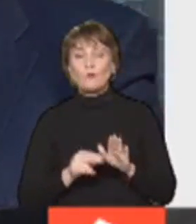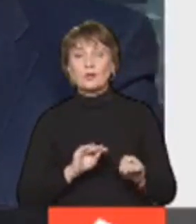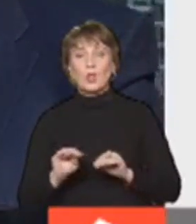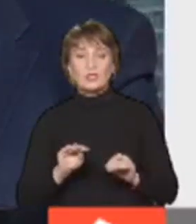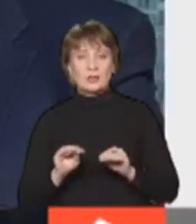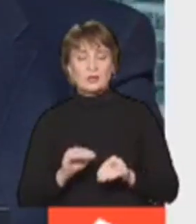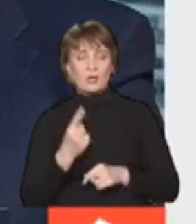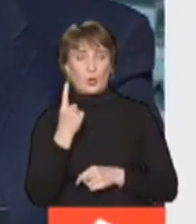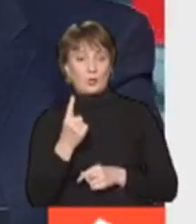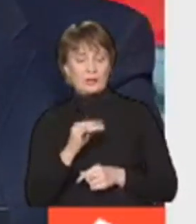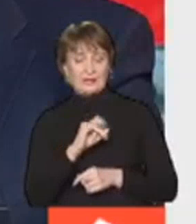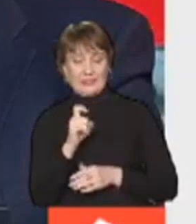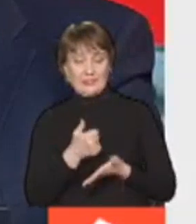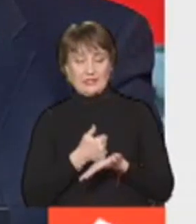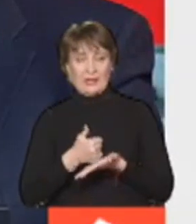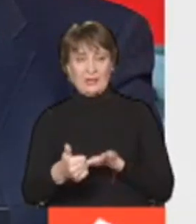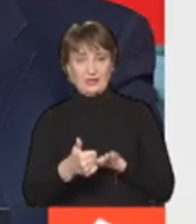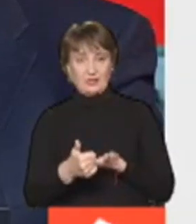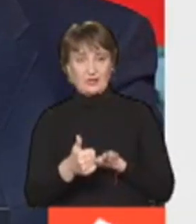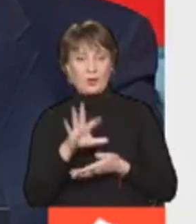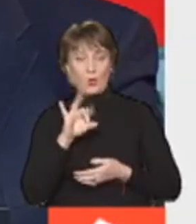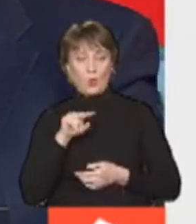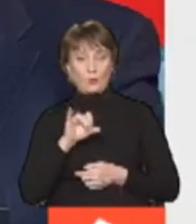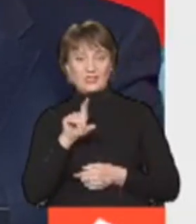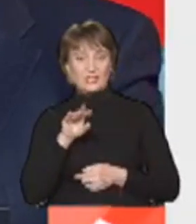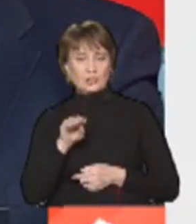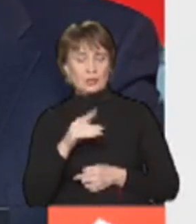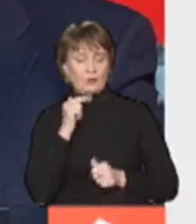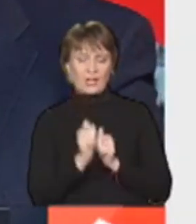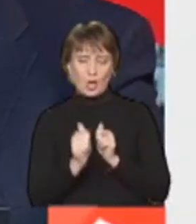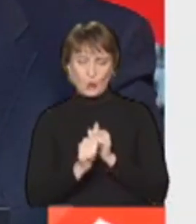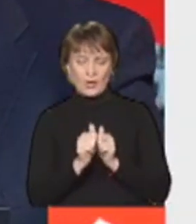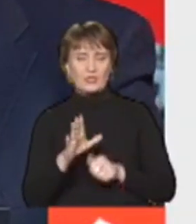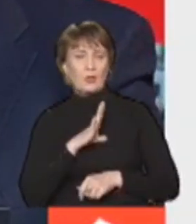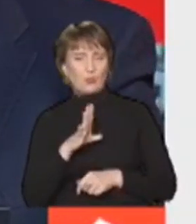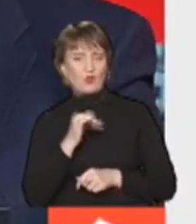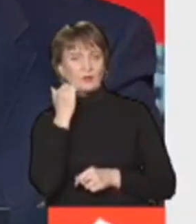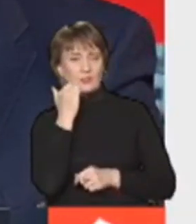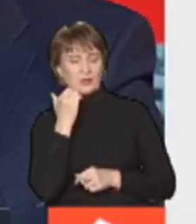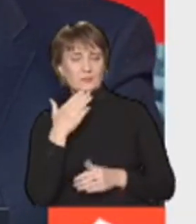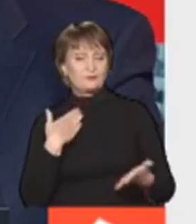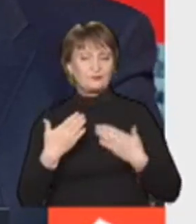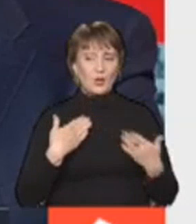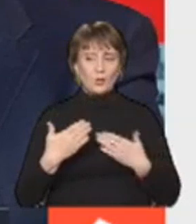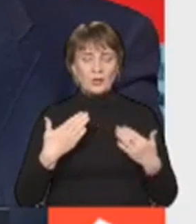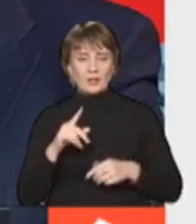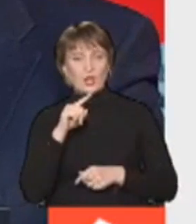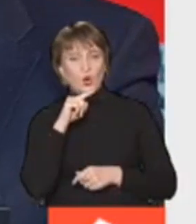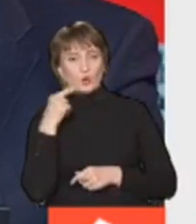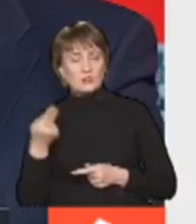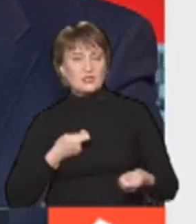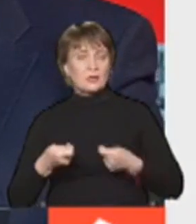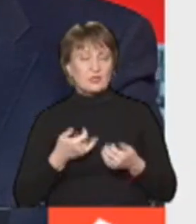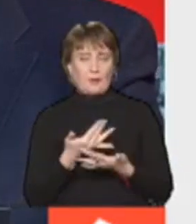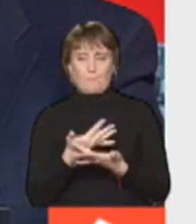те, що один з лідерів ОПЗЖ регулярно буває в Москві, підтримує контакти із російським керівництвом, там і